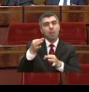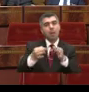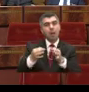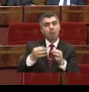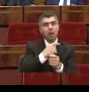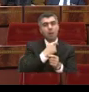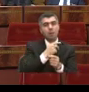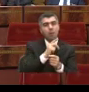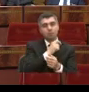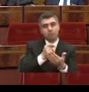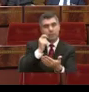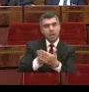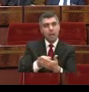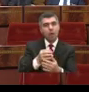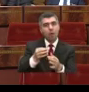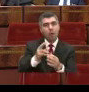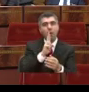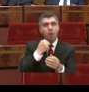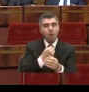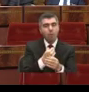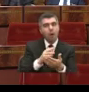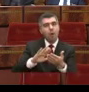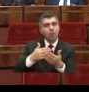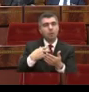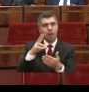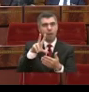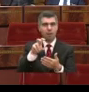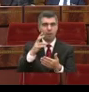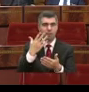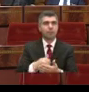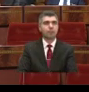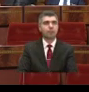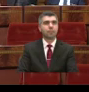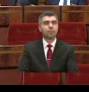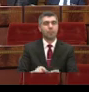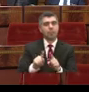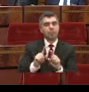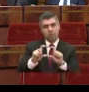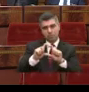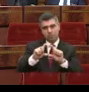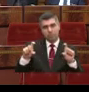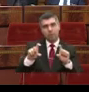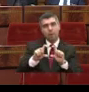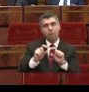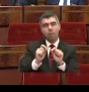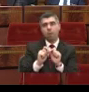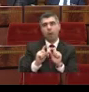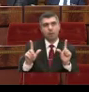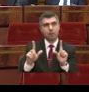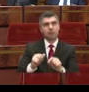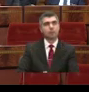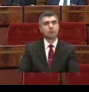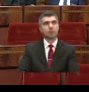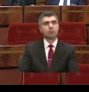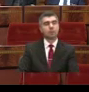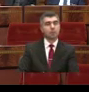ومن رقابة المحكمة الدستورية، والنص واضح، البرمجة كتكون